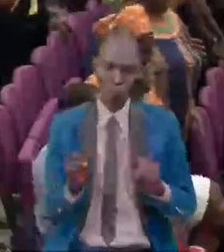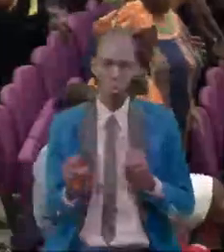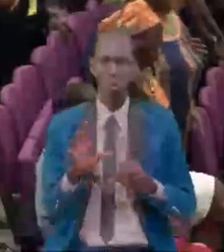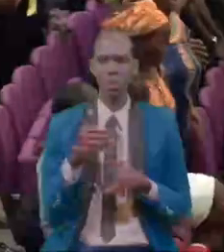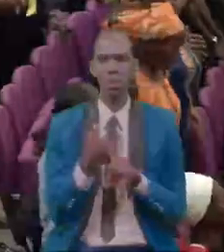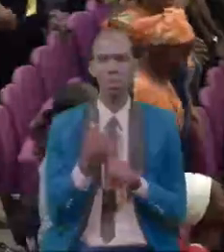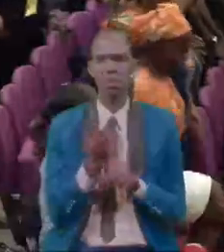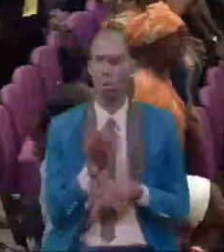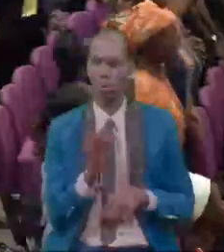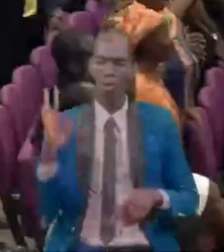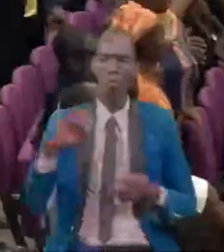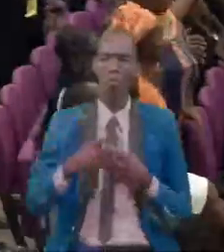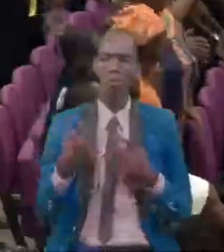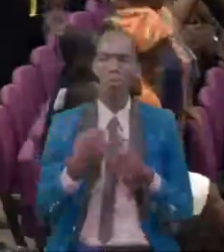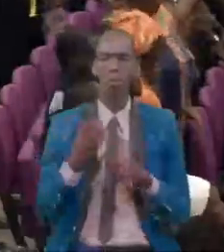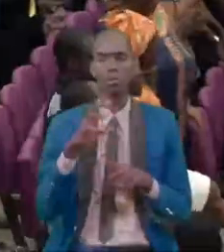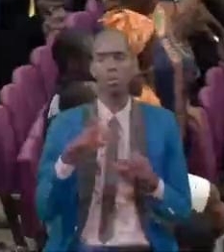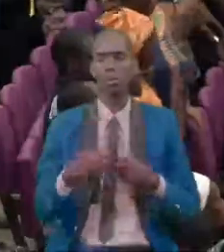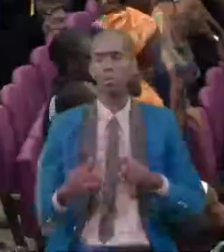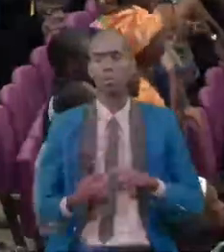Secouez-vous de la poussière.